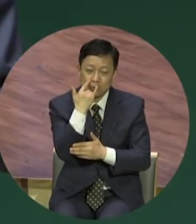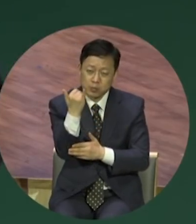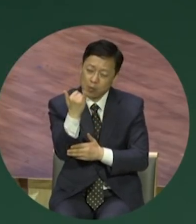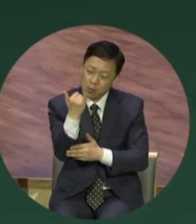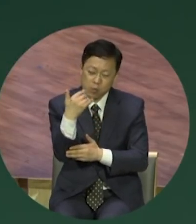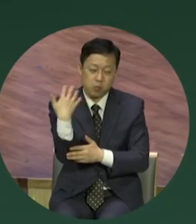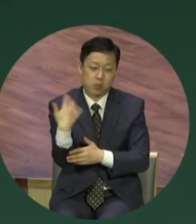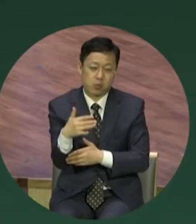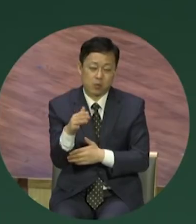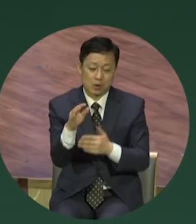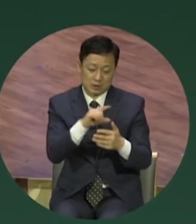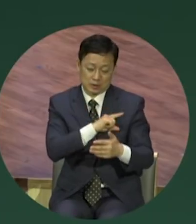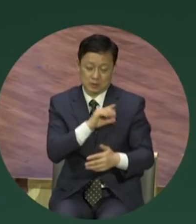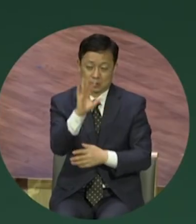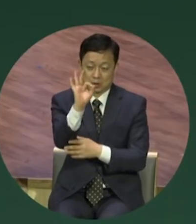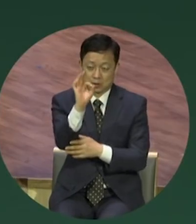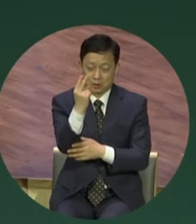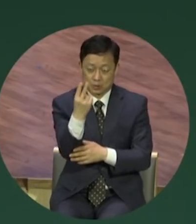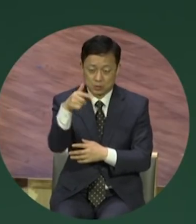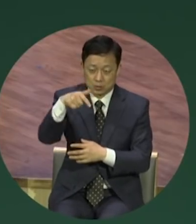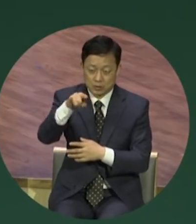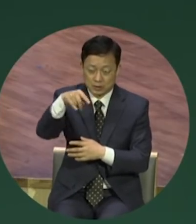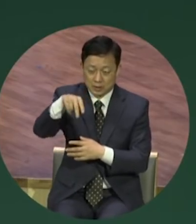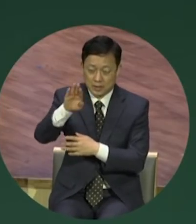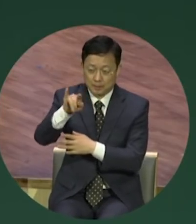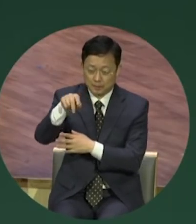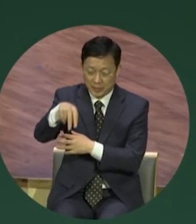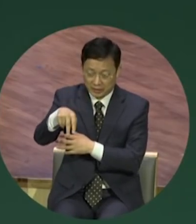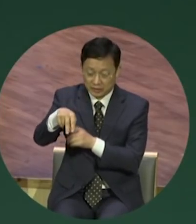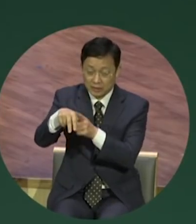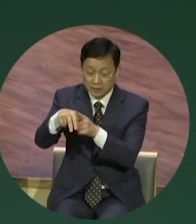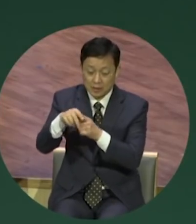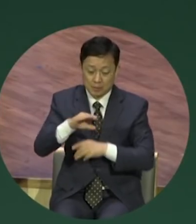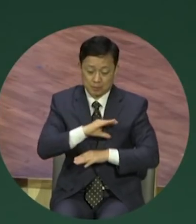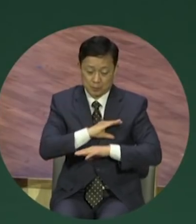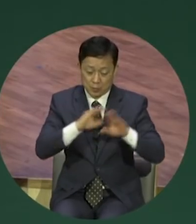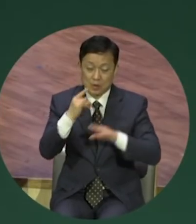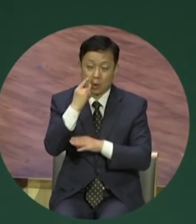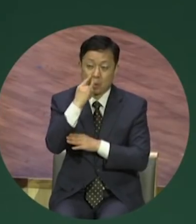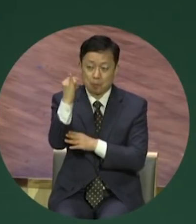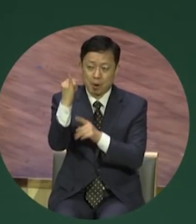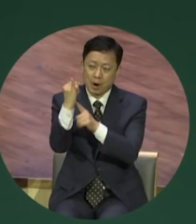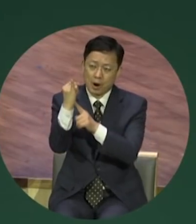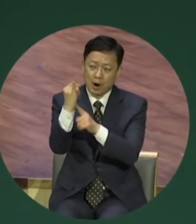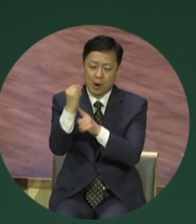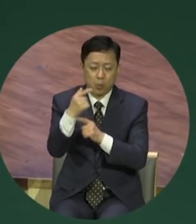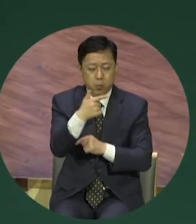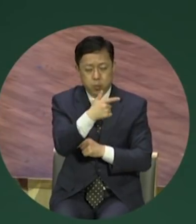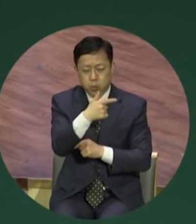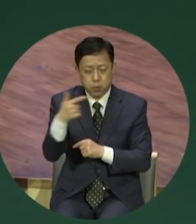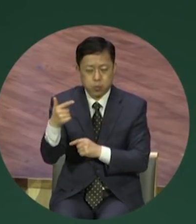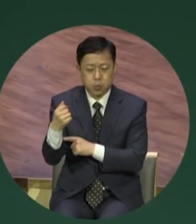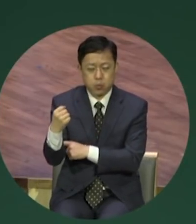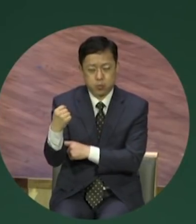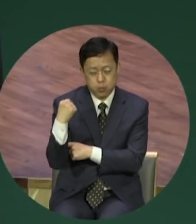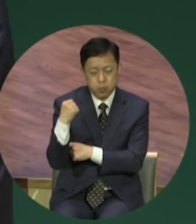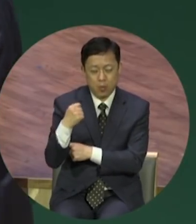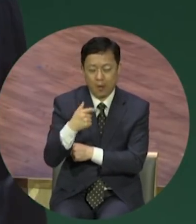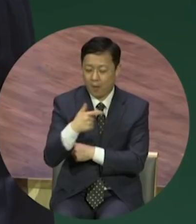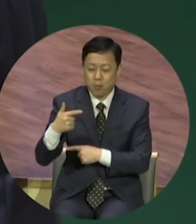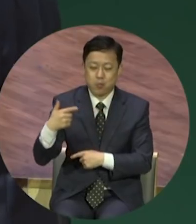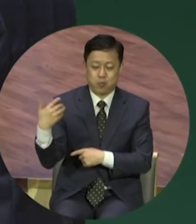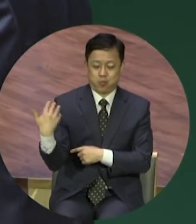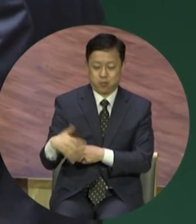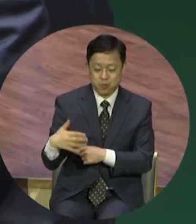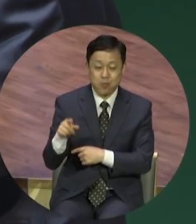말이요, 모세를 그렇게 왕궁에 보낸다, 진짜 대단한 거이고. For example, Joshua, Moses' mother, sent Moses into the